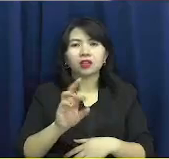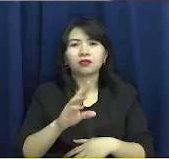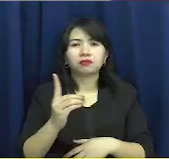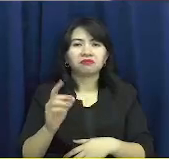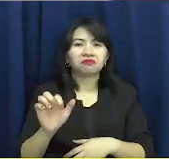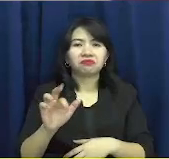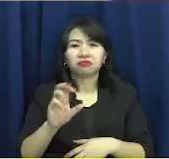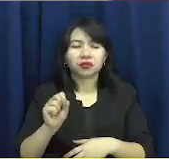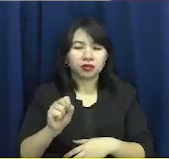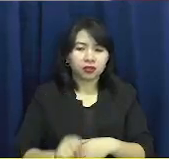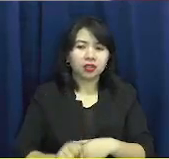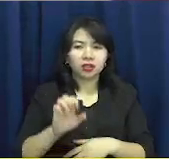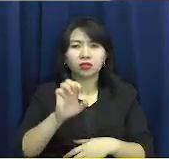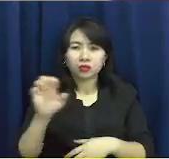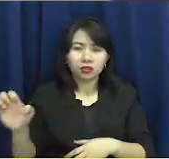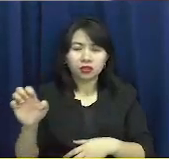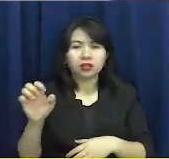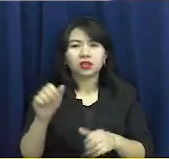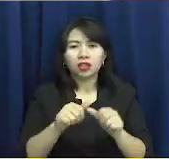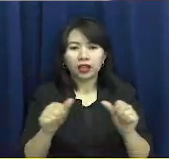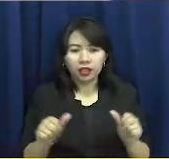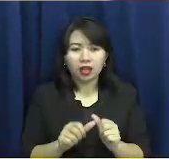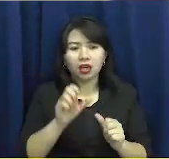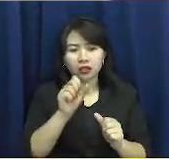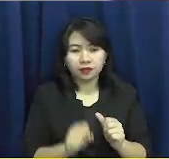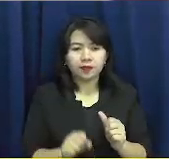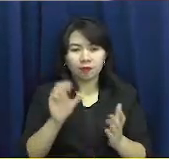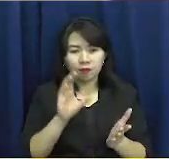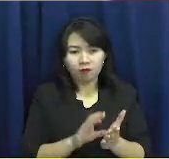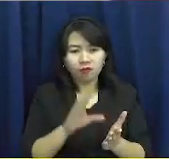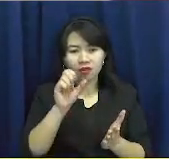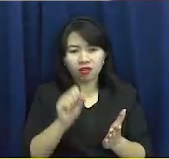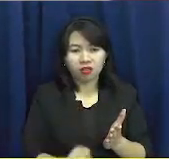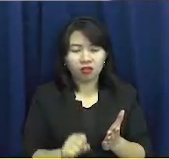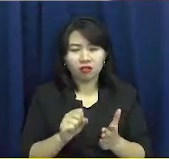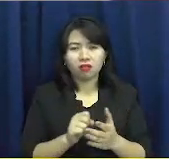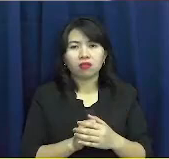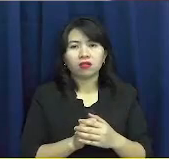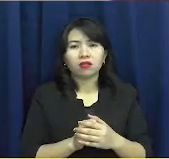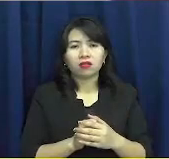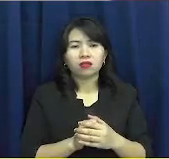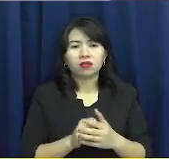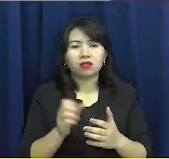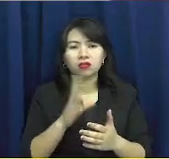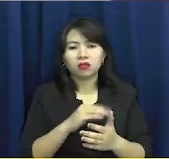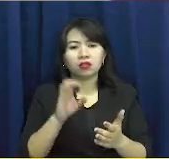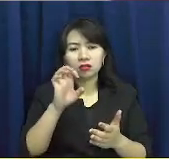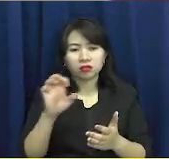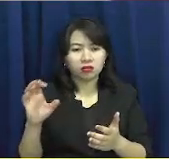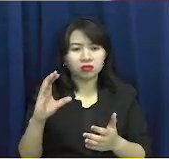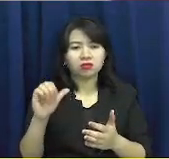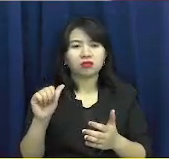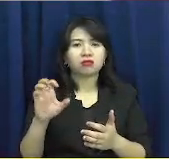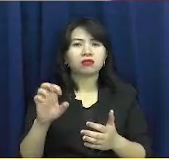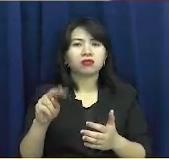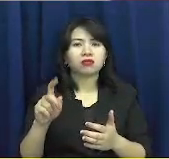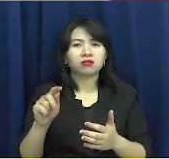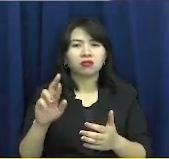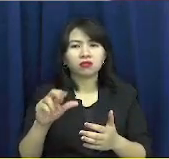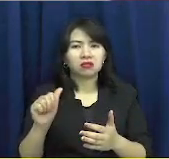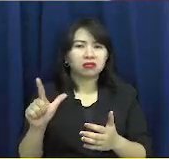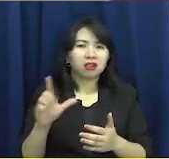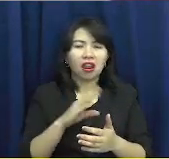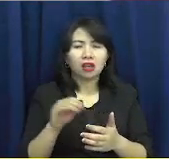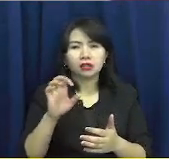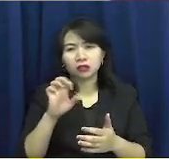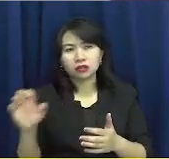area south east, nilagay kayo sa area ng south central, nilagay kayo sa area ng central east, nilagay kayo sa area ng east, nilagay